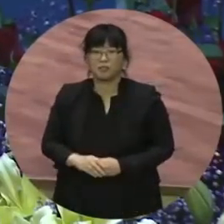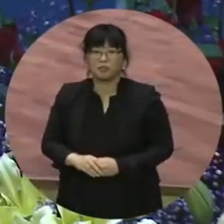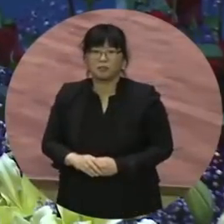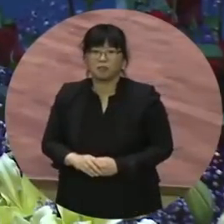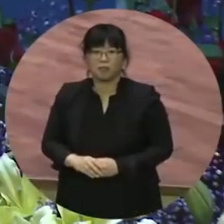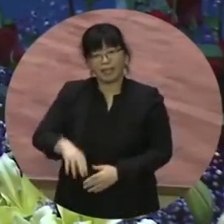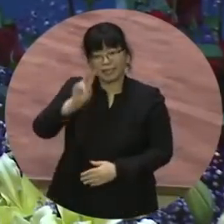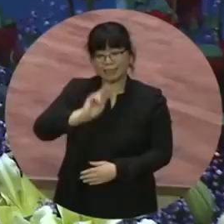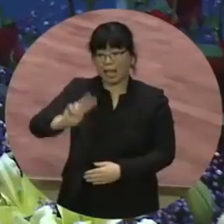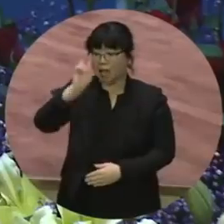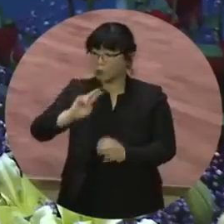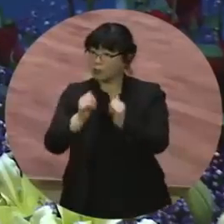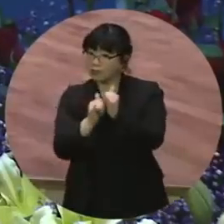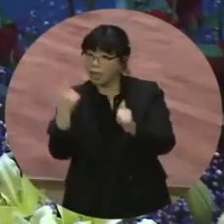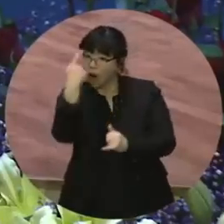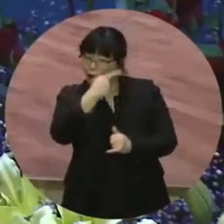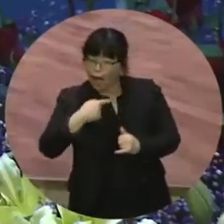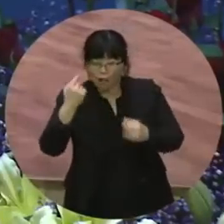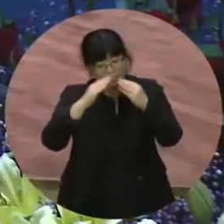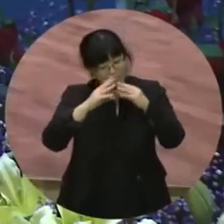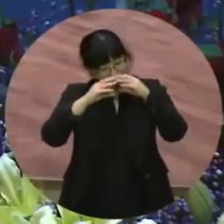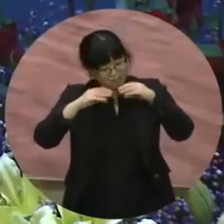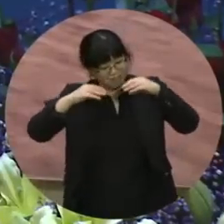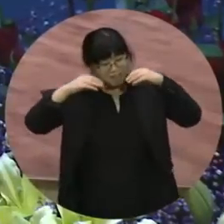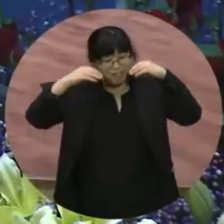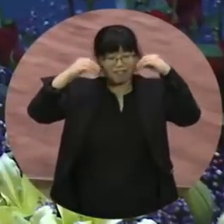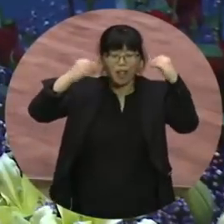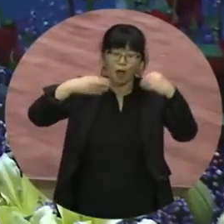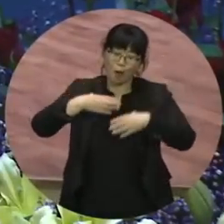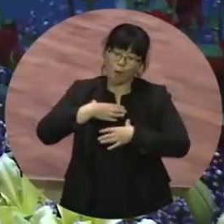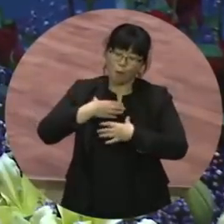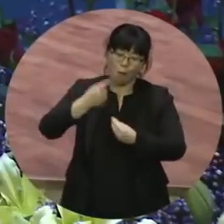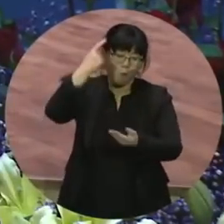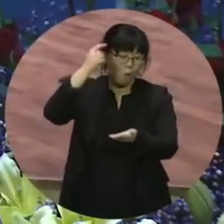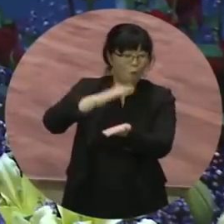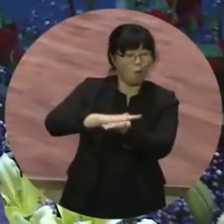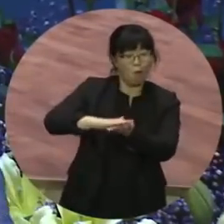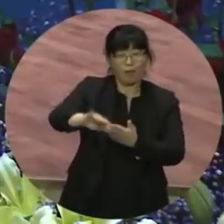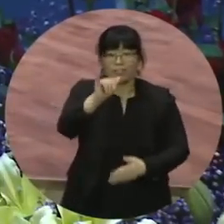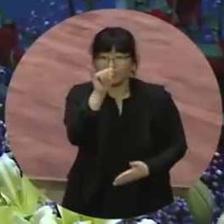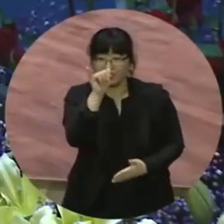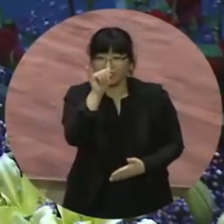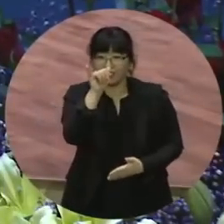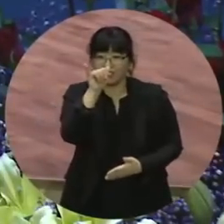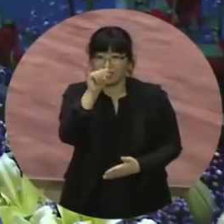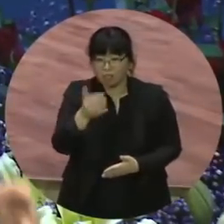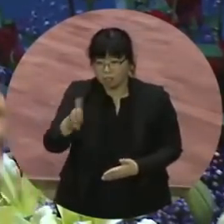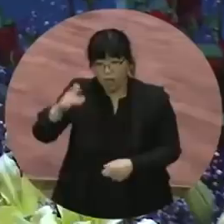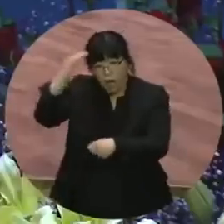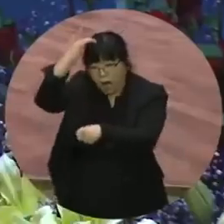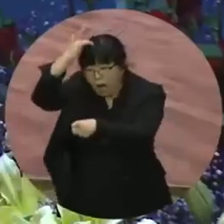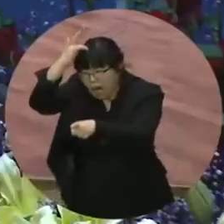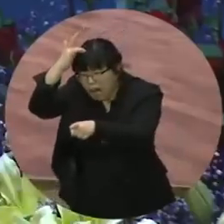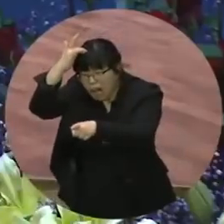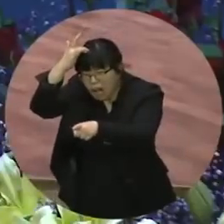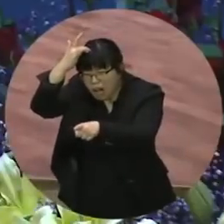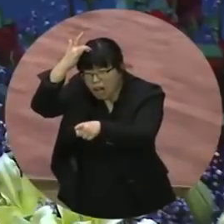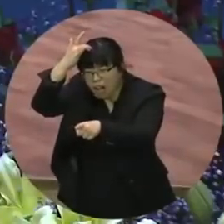자유한 사람들은요, 다 얼굴이 달라, 편안해. 뭔가에 막 잡히는 사람은요, 얼굴이 막